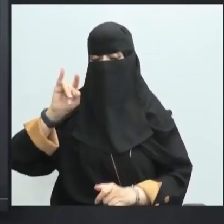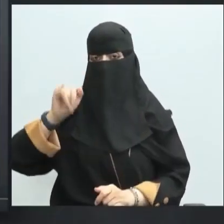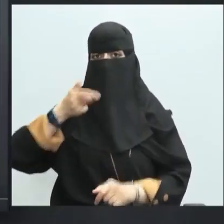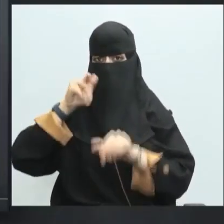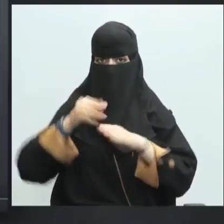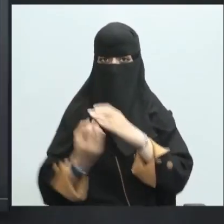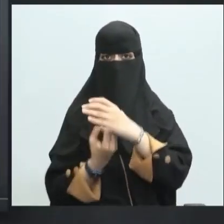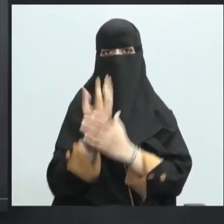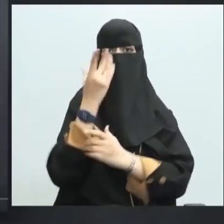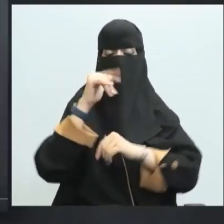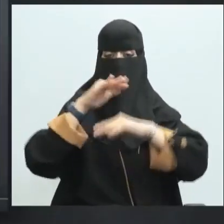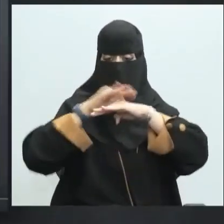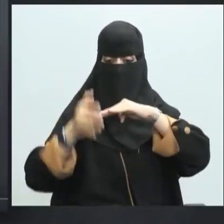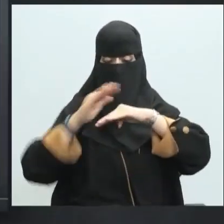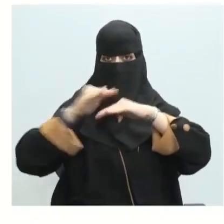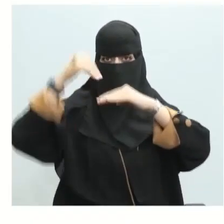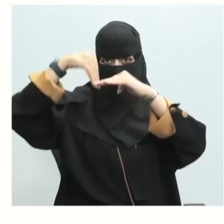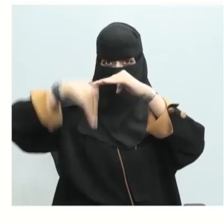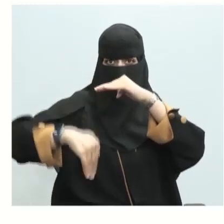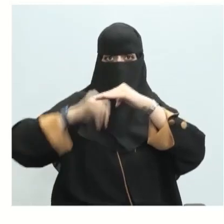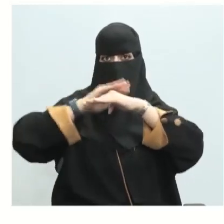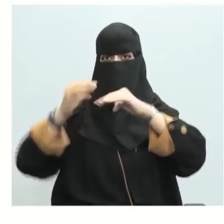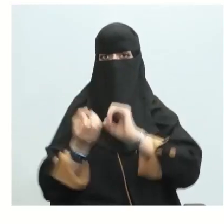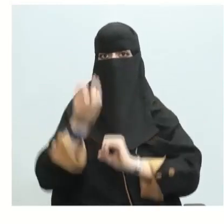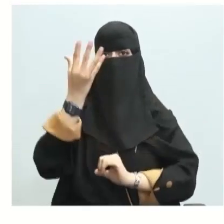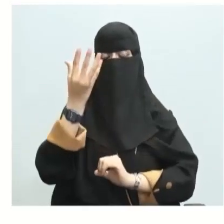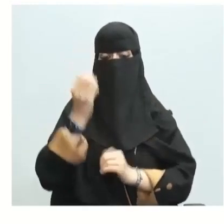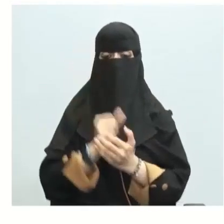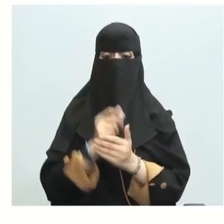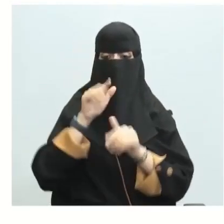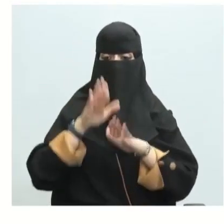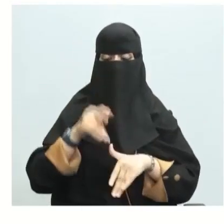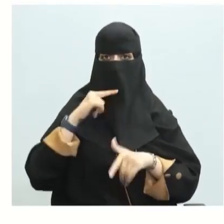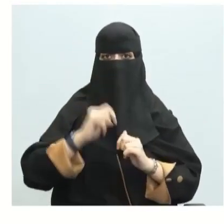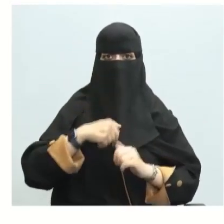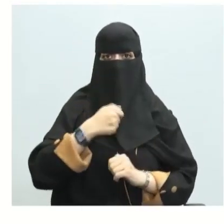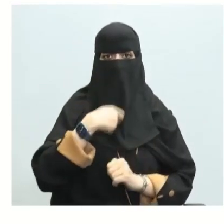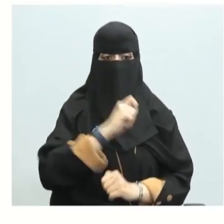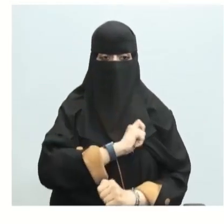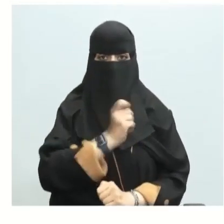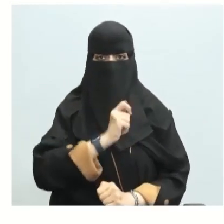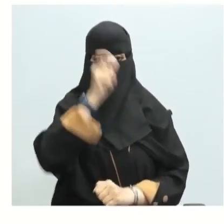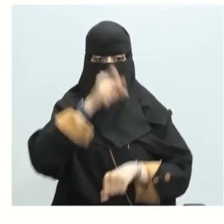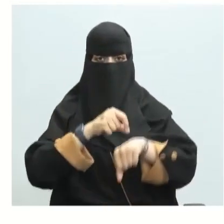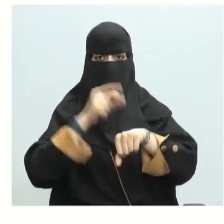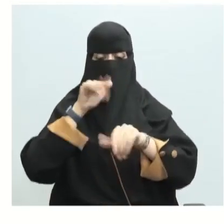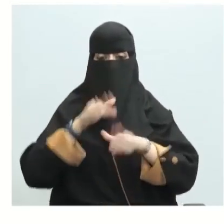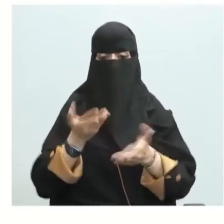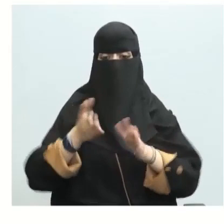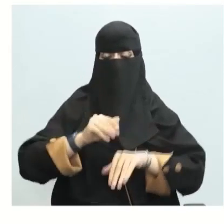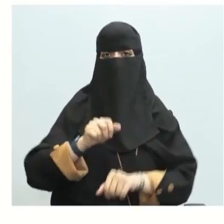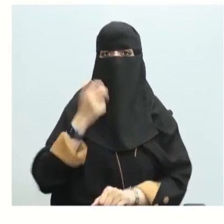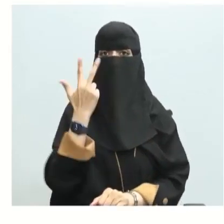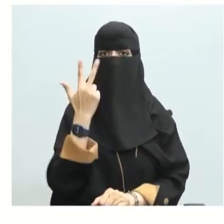البراكين ولكن في طبقات السفليه في البراكين اذا ينفق البشر سنويا 80 مليار دولار